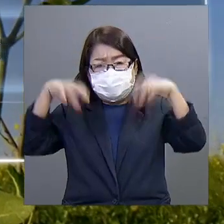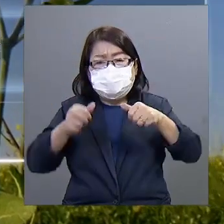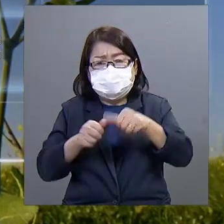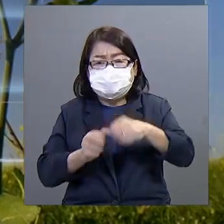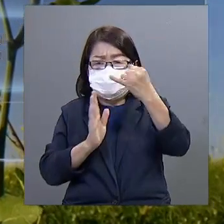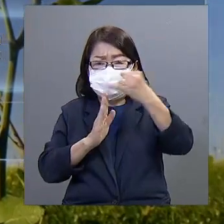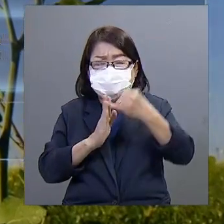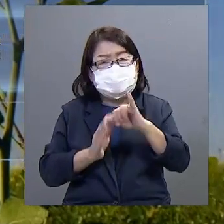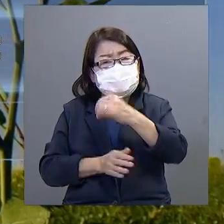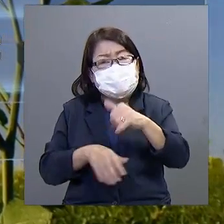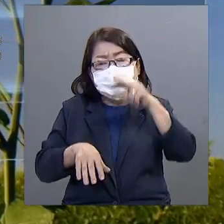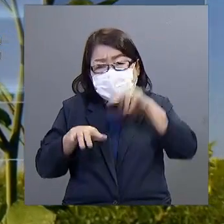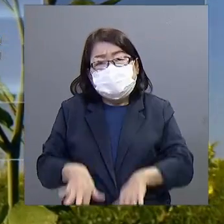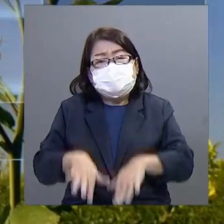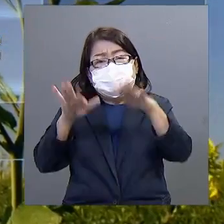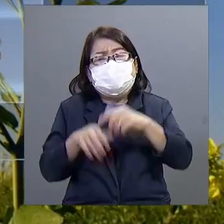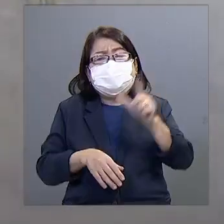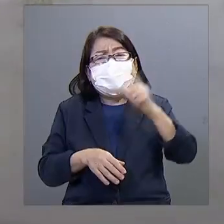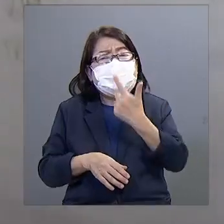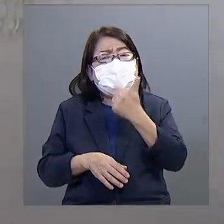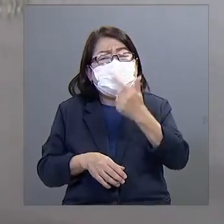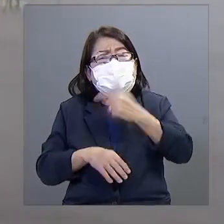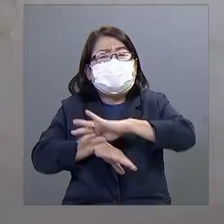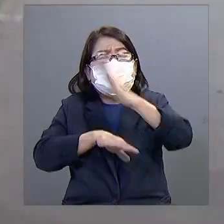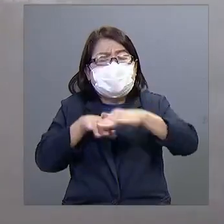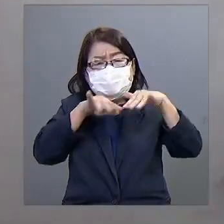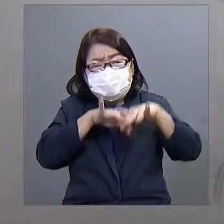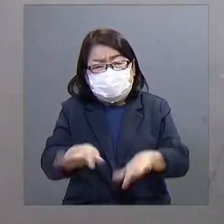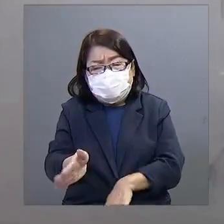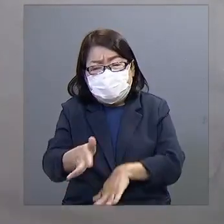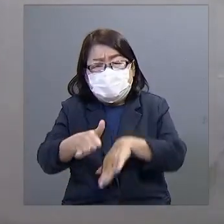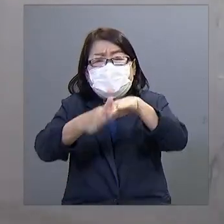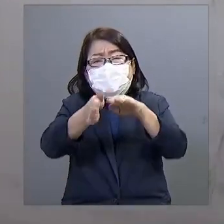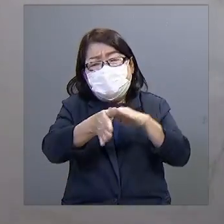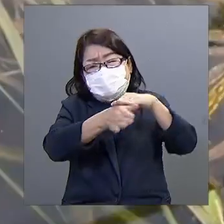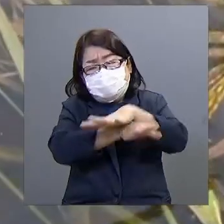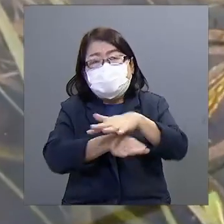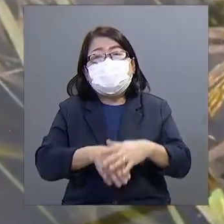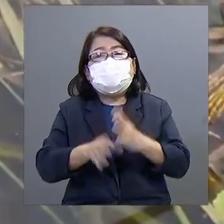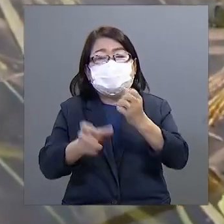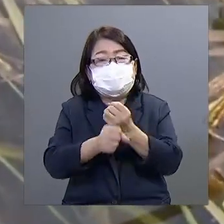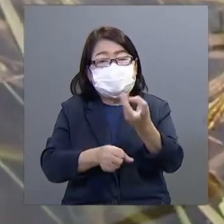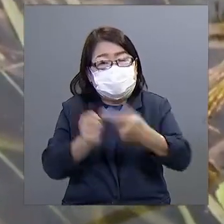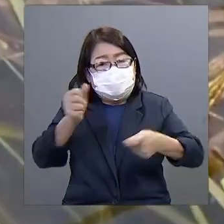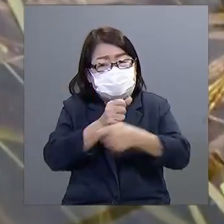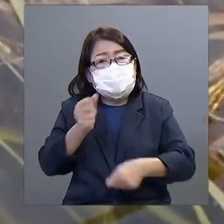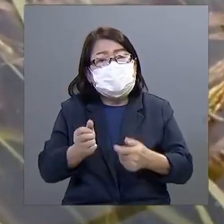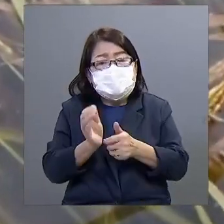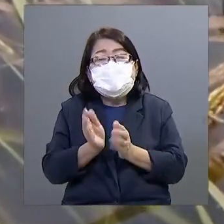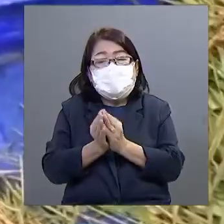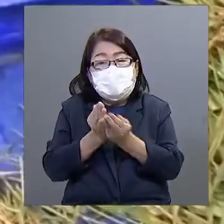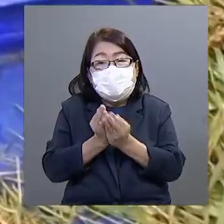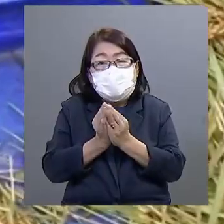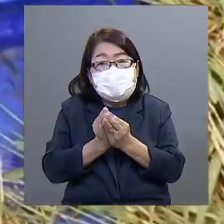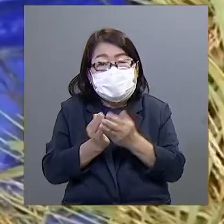นทวมฉัพลัน้ป่าลหลากและน้ำลนตะหล่งขึนได้ใสวของชาวนาควรระวงและปองการการระบดของห้อยเชอรี่ที่ลอยมากับน้ำ